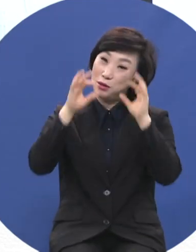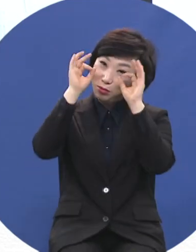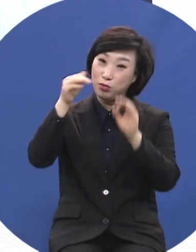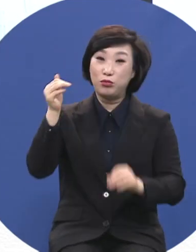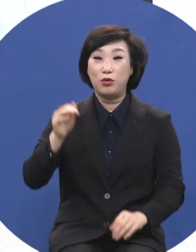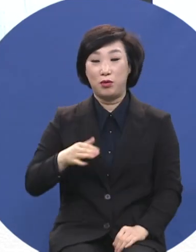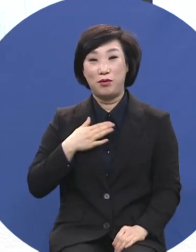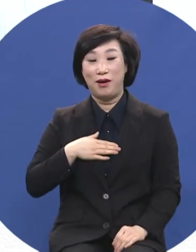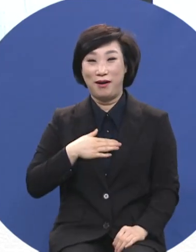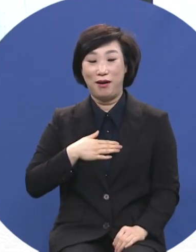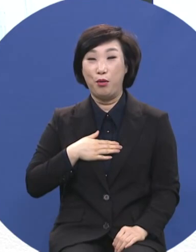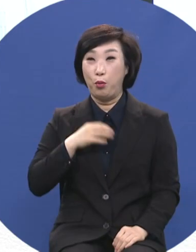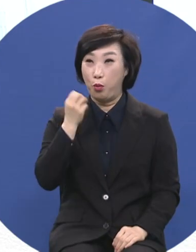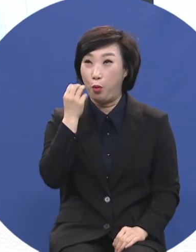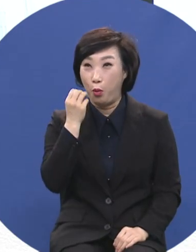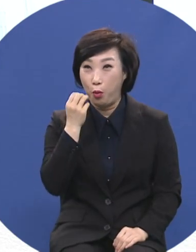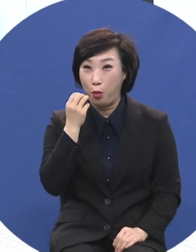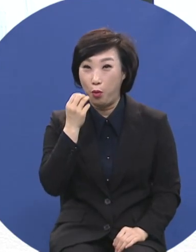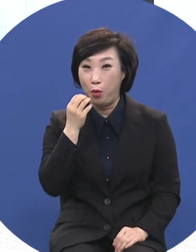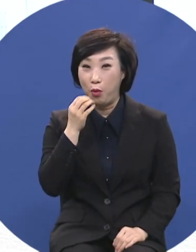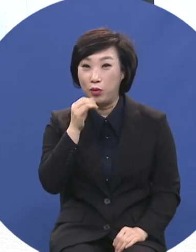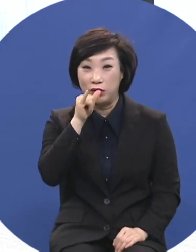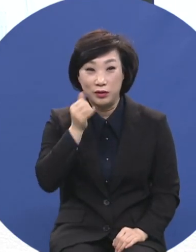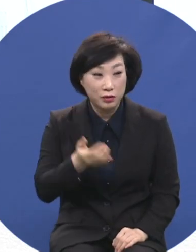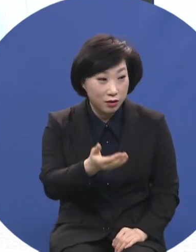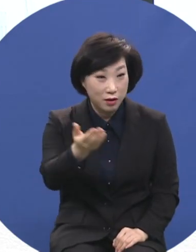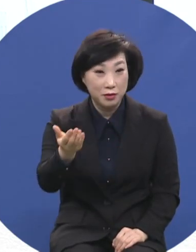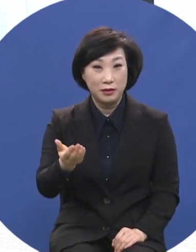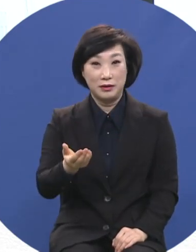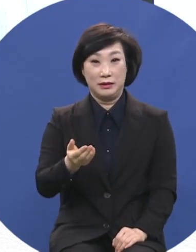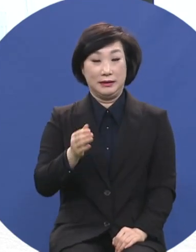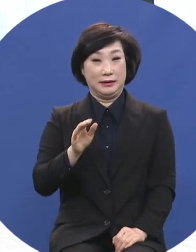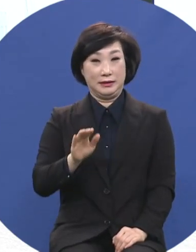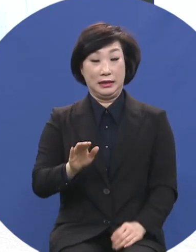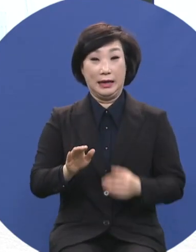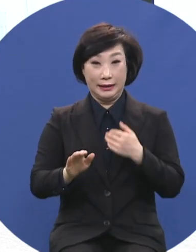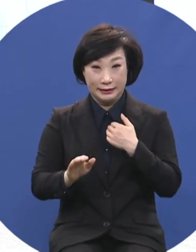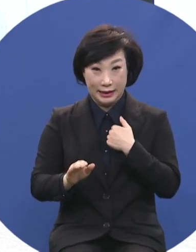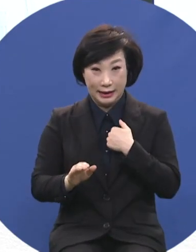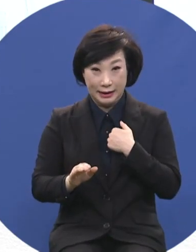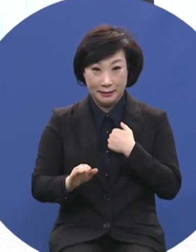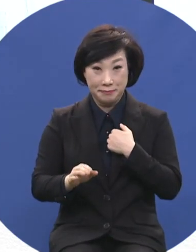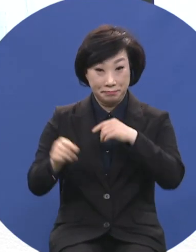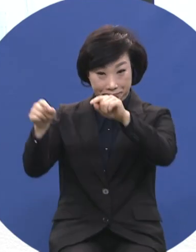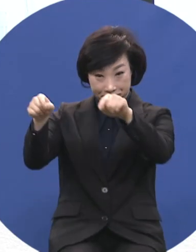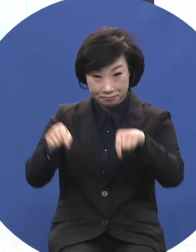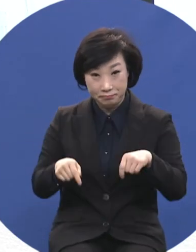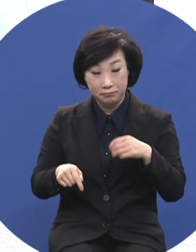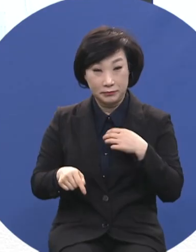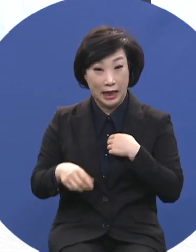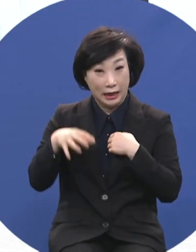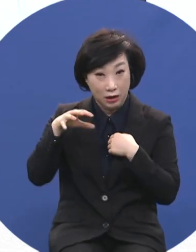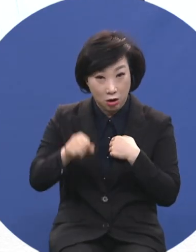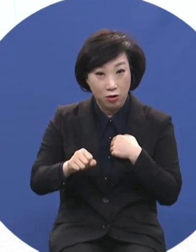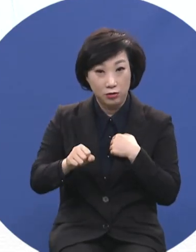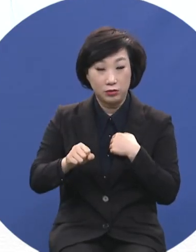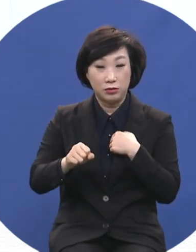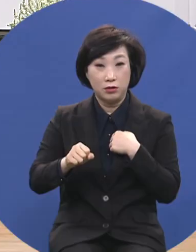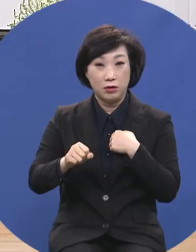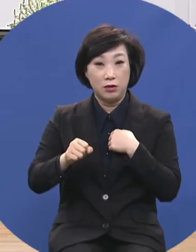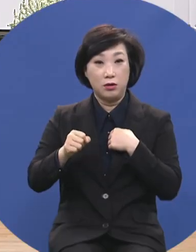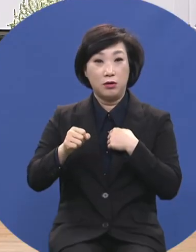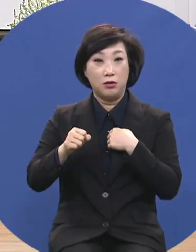듣고 그런 것도 있나 보다. 그런데 내게 적용이 되어지지